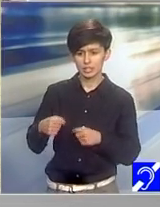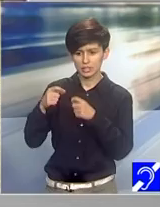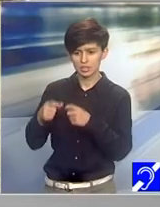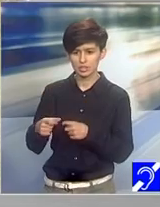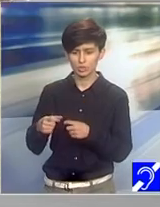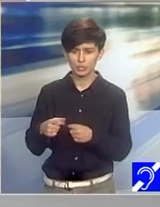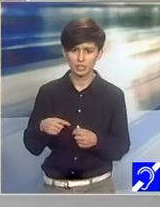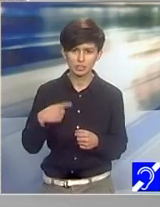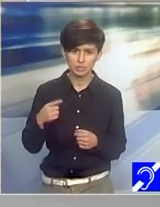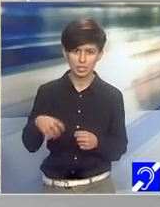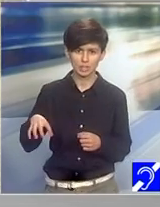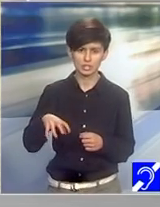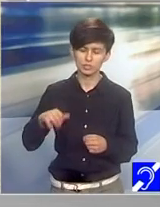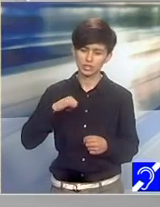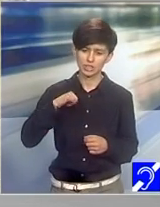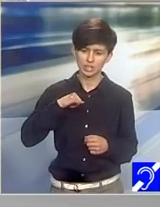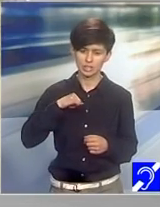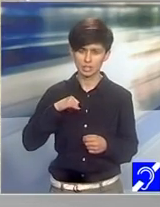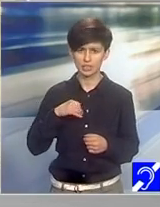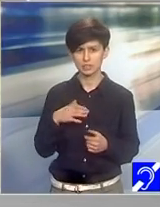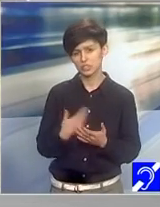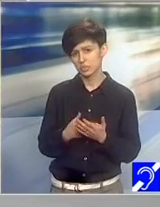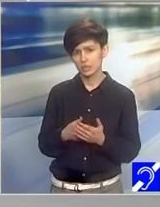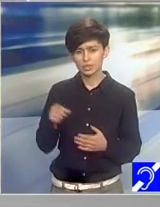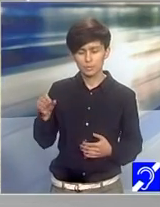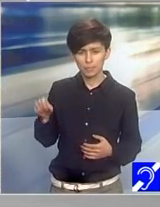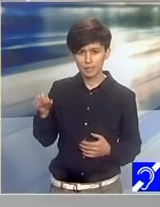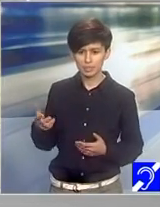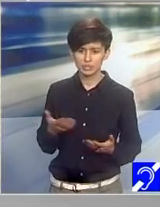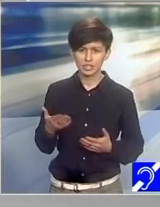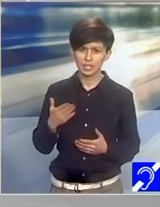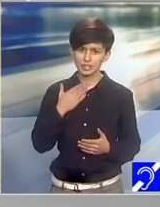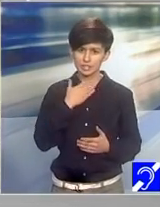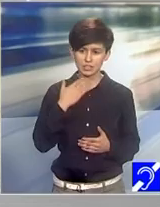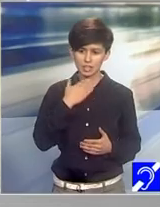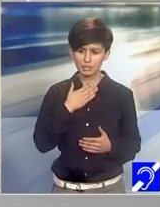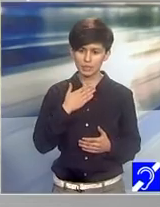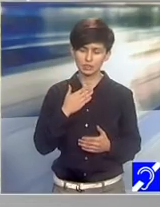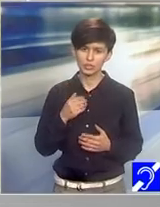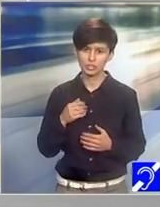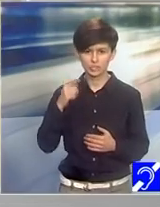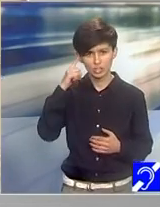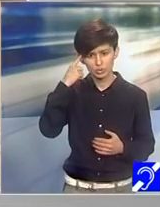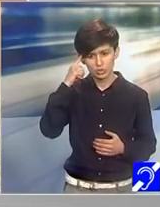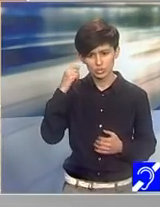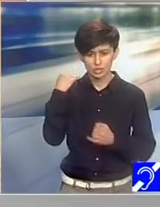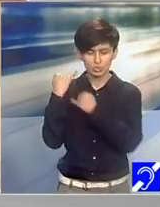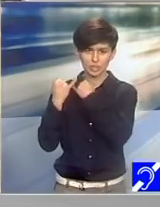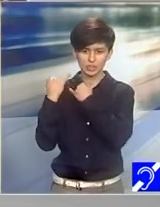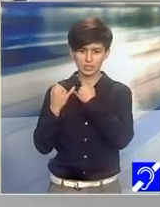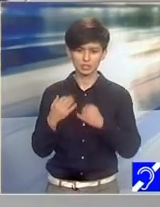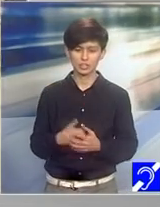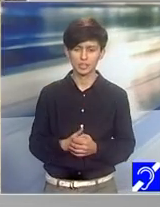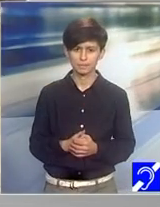teme, pe alte zone de interes, ci și pentru cei care sunt amatori și consumatori de istorie. Pentru că avem în România un public